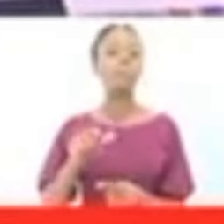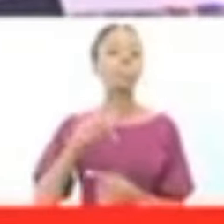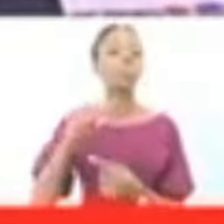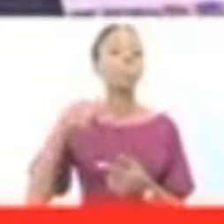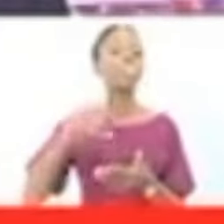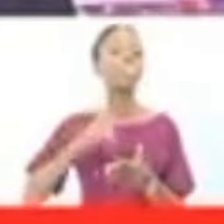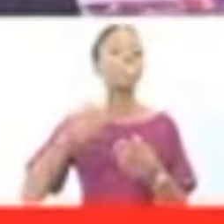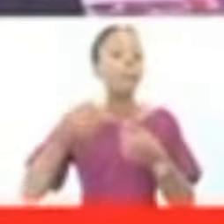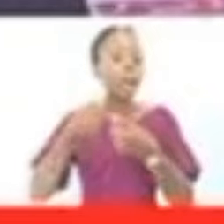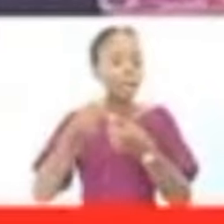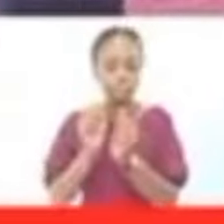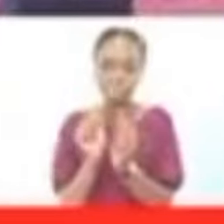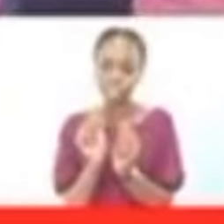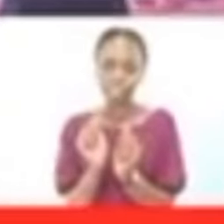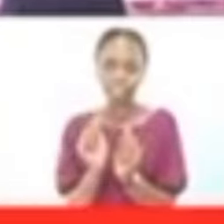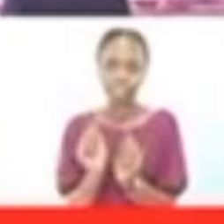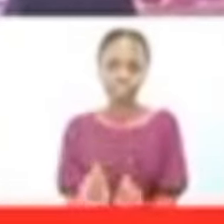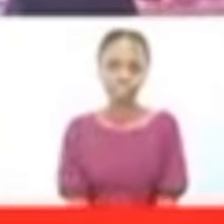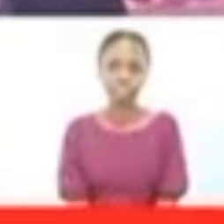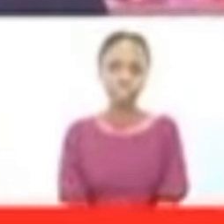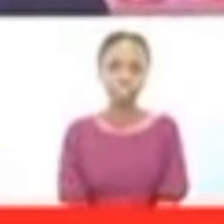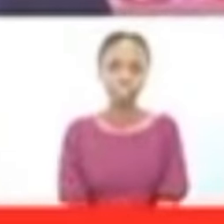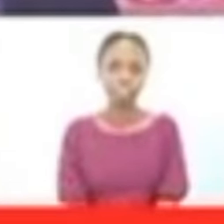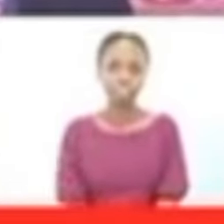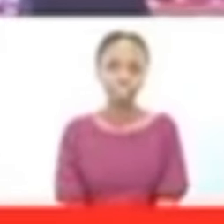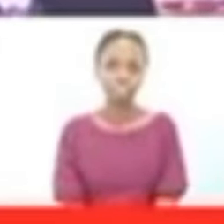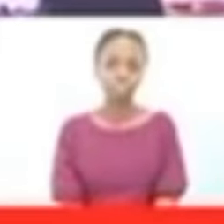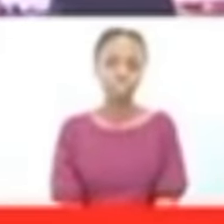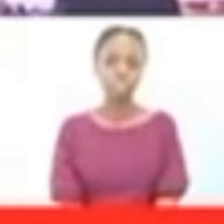But when it happens,